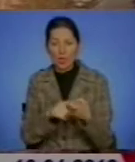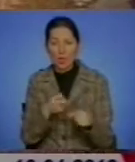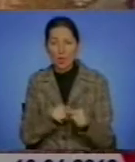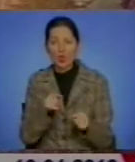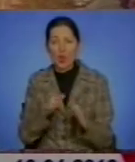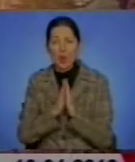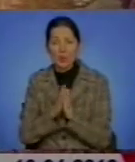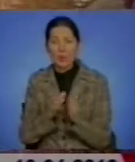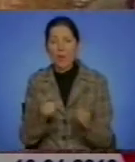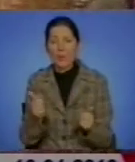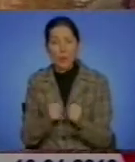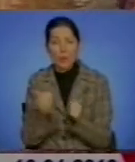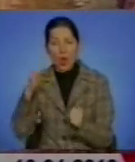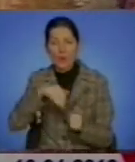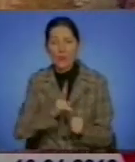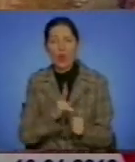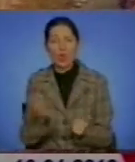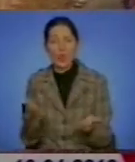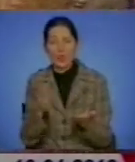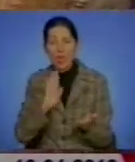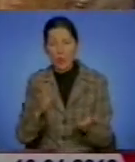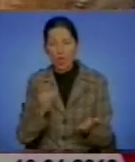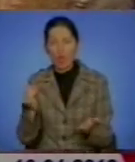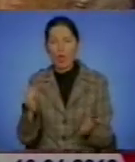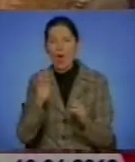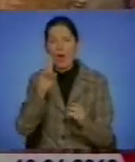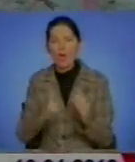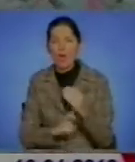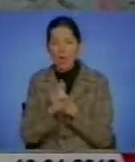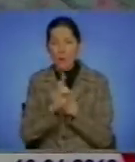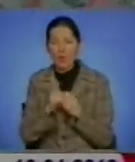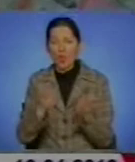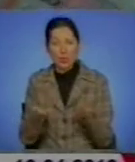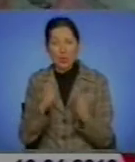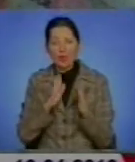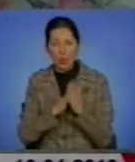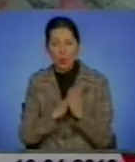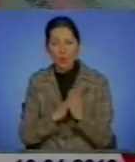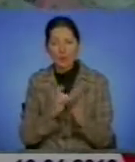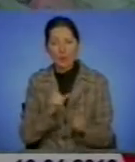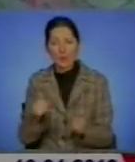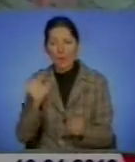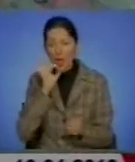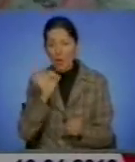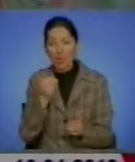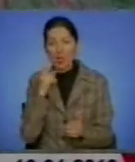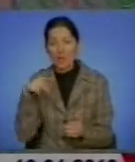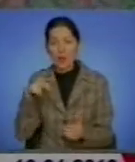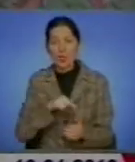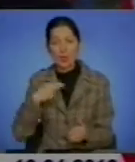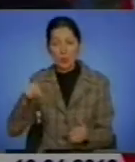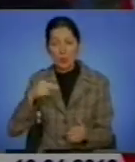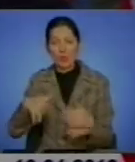Говерли, або хто де буде. Хто в храмі, хто, можливо, вдома. Просвітяни кажуть, коли виходили із Запоріжжя,